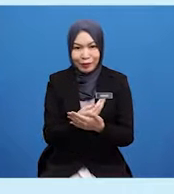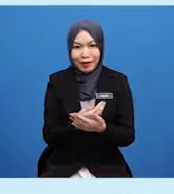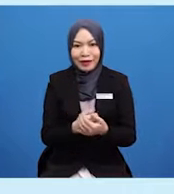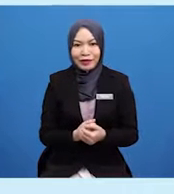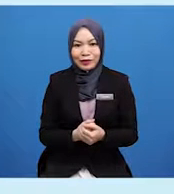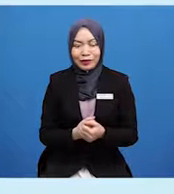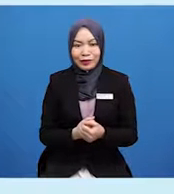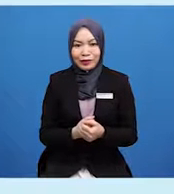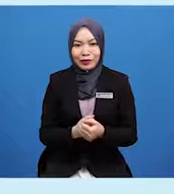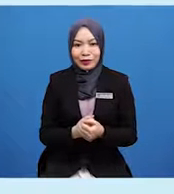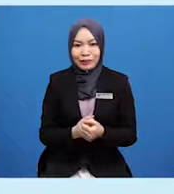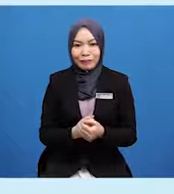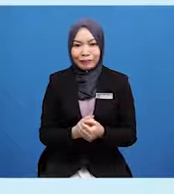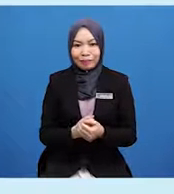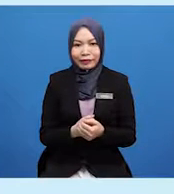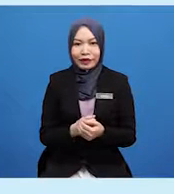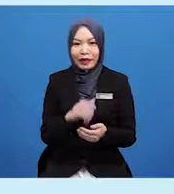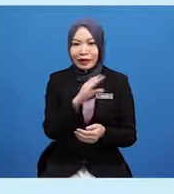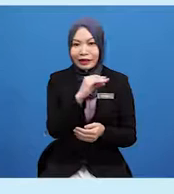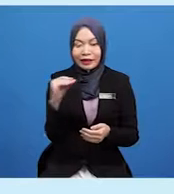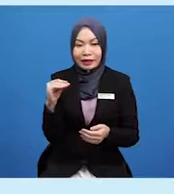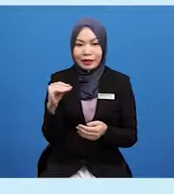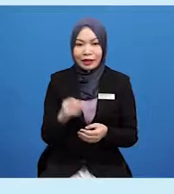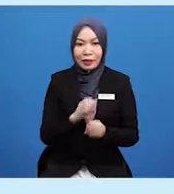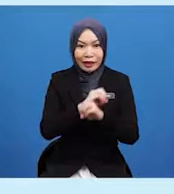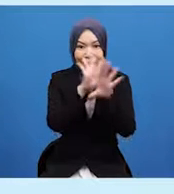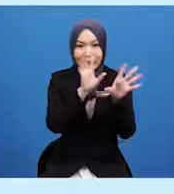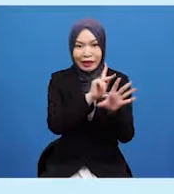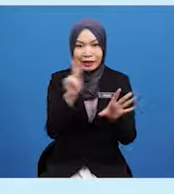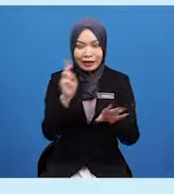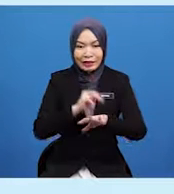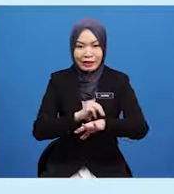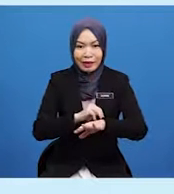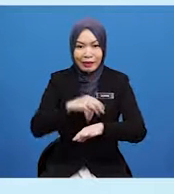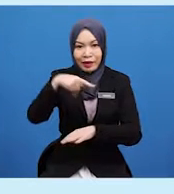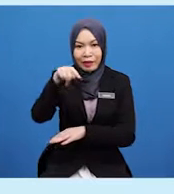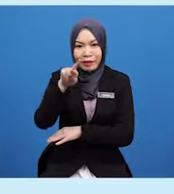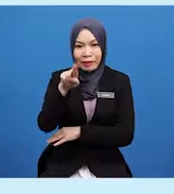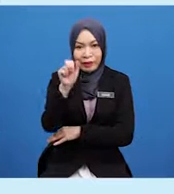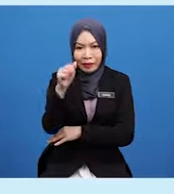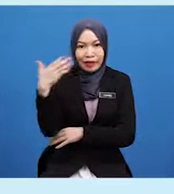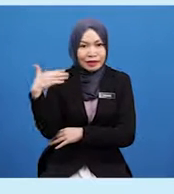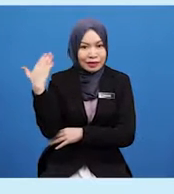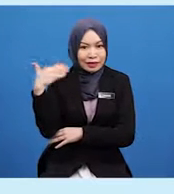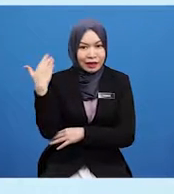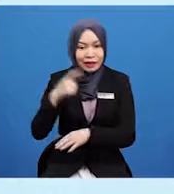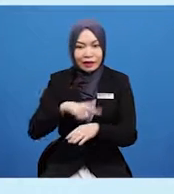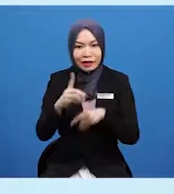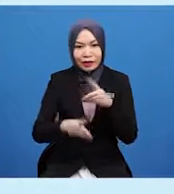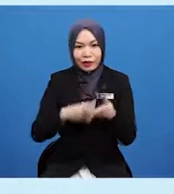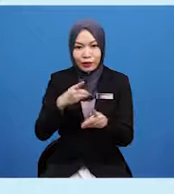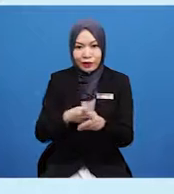mengenal raikan lokasi zaman prasejarah di dunia dan di Asia Tenggara mencadangkan